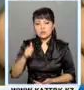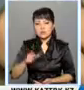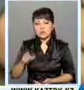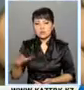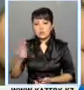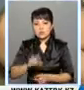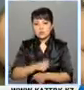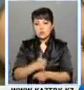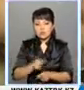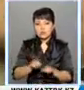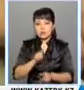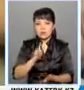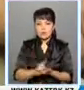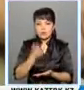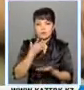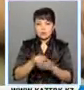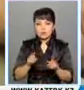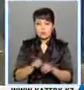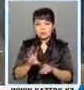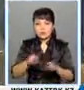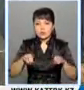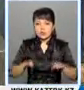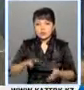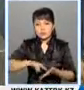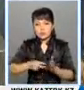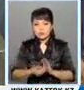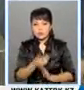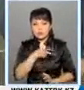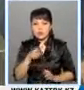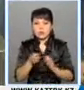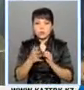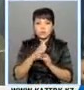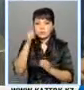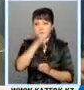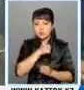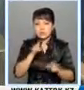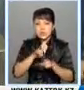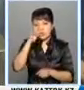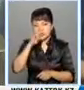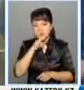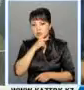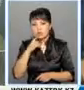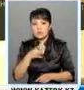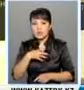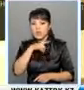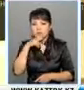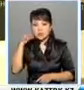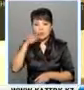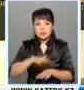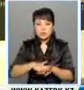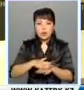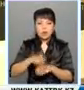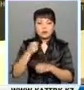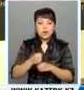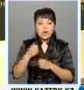құрылымдау туралы шешімін қабылдауы тиіс. Ал 2015 жылы Еуразиялық экономикалық одақ құрылатын болса, Қазақстан, Ресей және Беларусь мемлекеттеріне